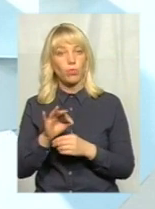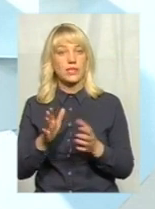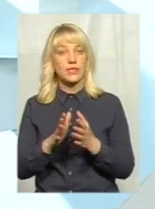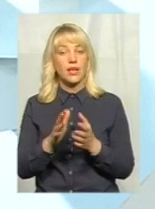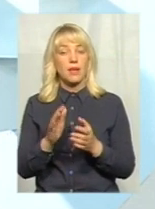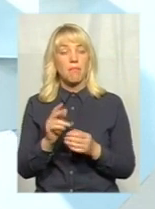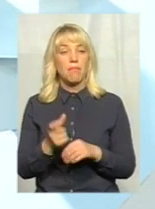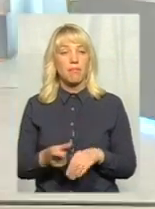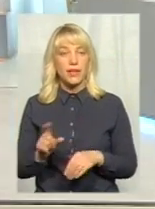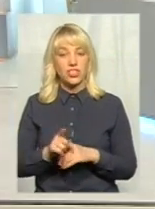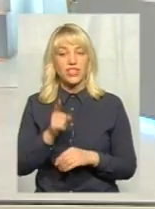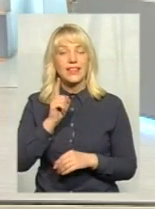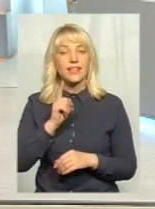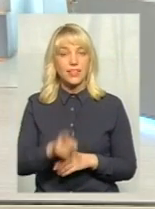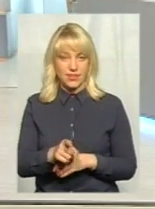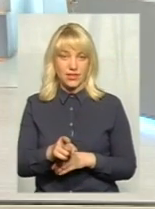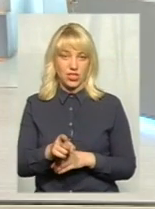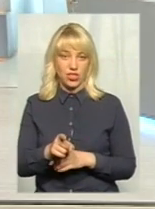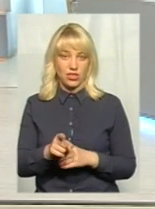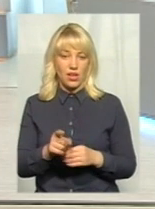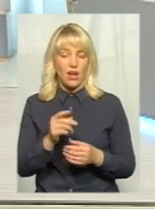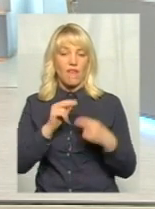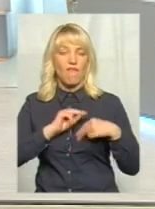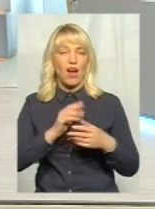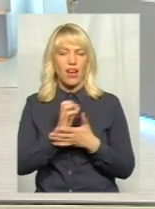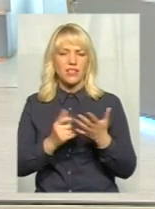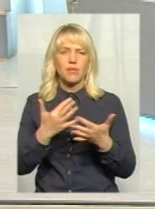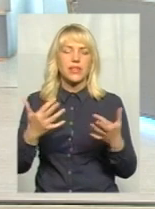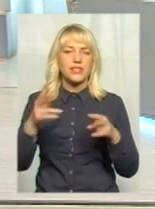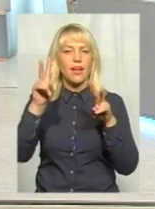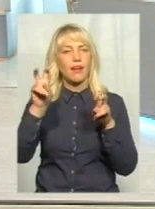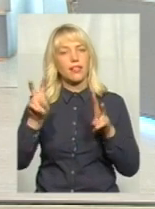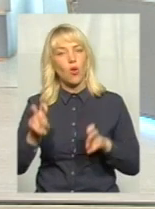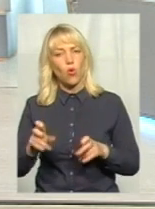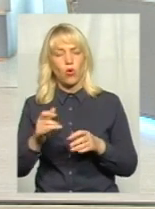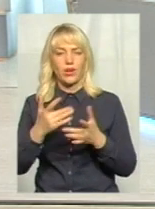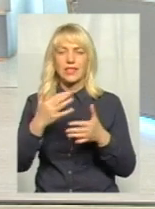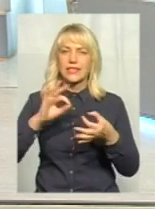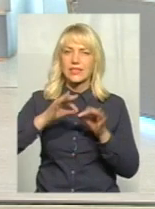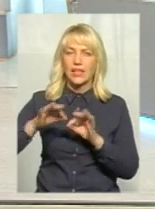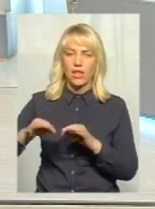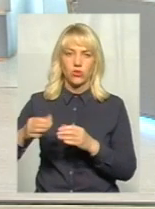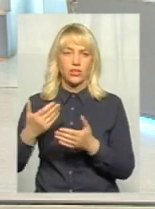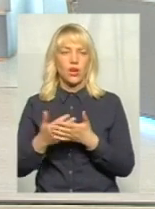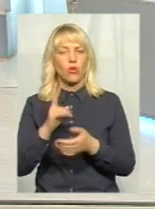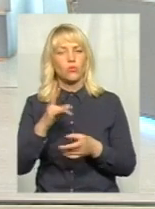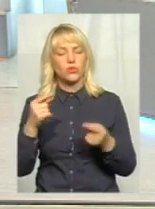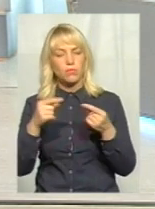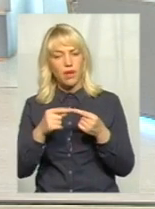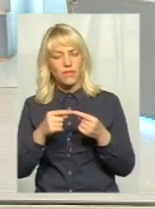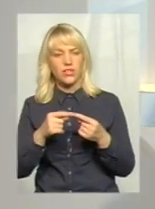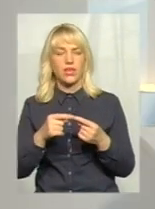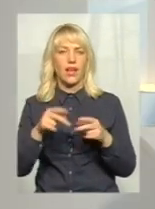тисячі вакансій. Водіїв різних категорій, різної складу, там же ж комусь треба і певні категорії, комусь треба просто.